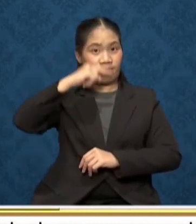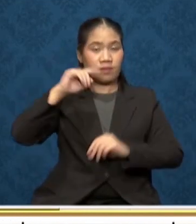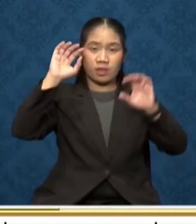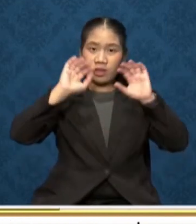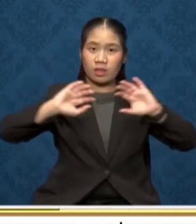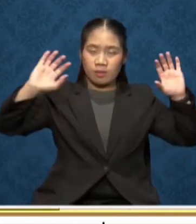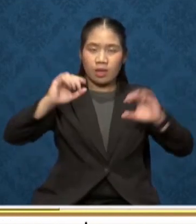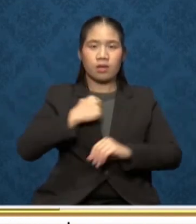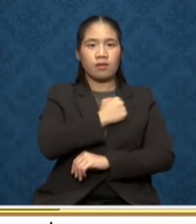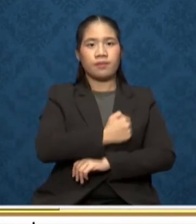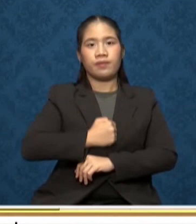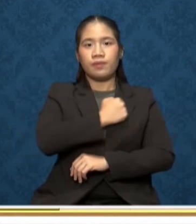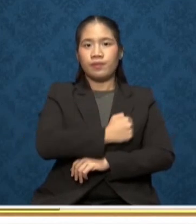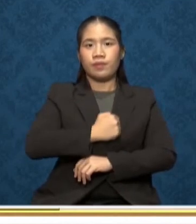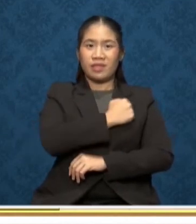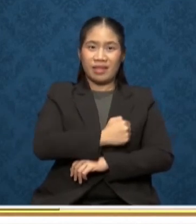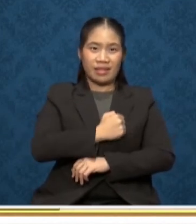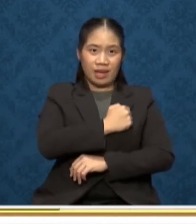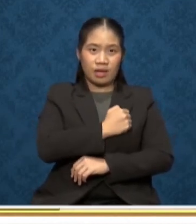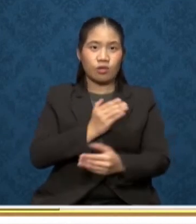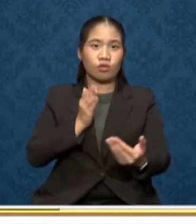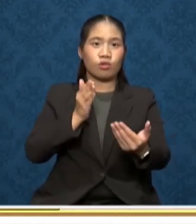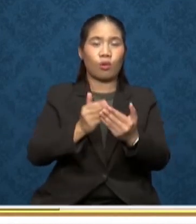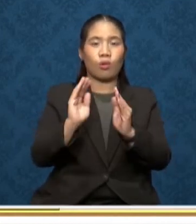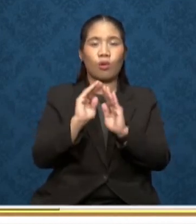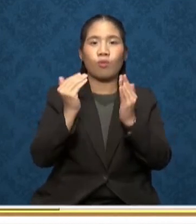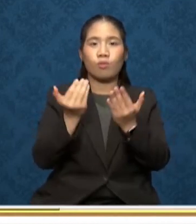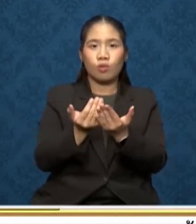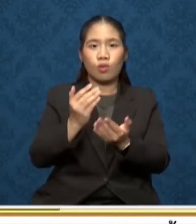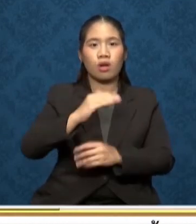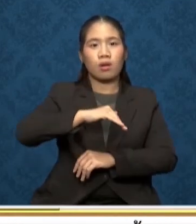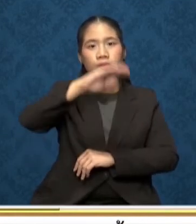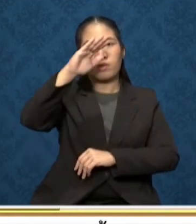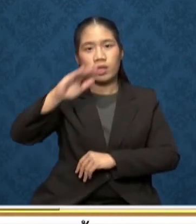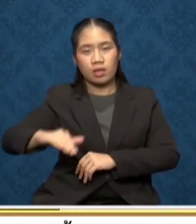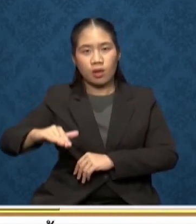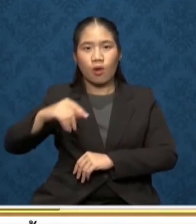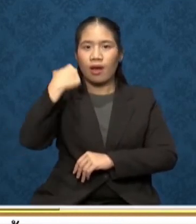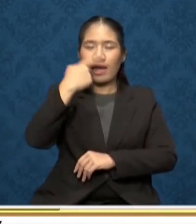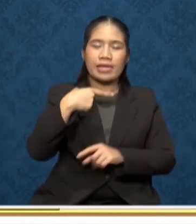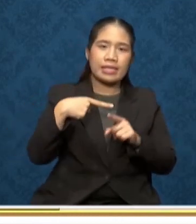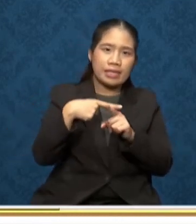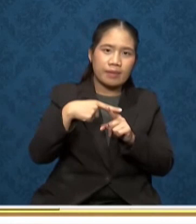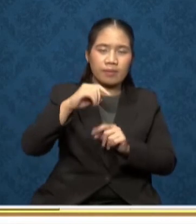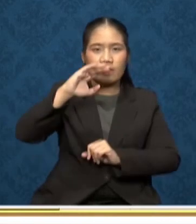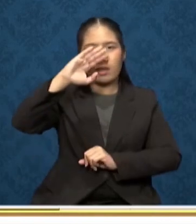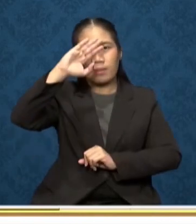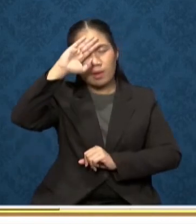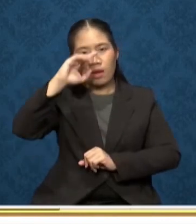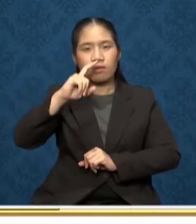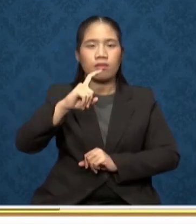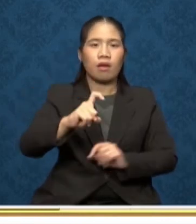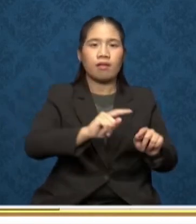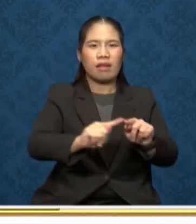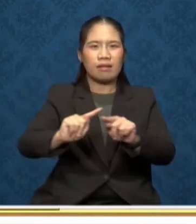ขอแดงควเสียใจต่อญาติ พี่น้อง ขผู้เสยชีวิตและพไดรัปดเจ็บั้งคนไทยและคนต่ชาติเราขอเปกวงใจใหกบทกคน